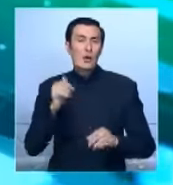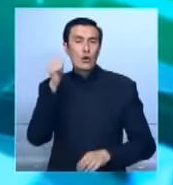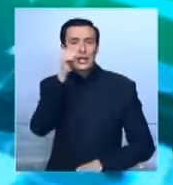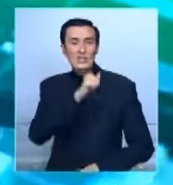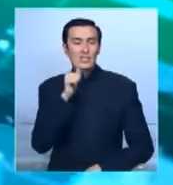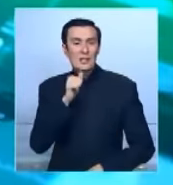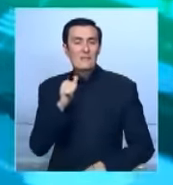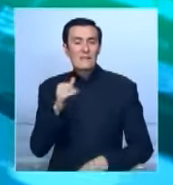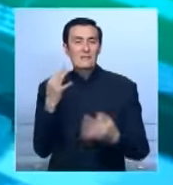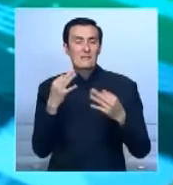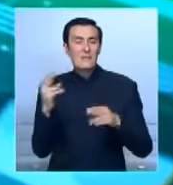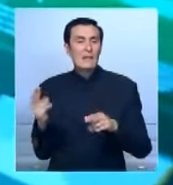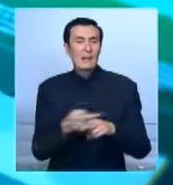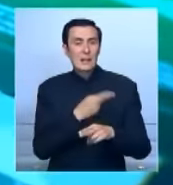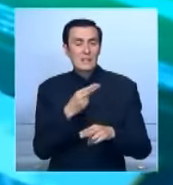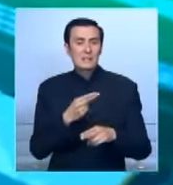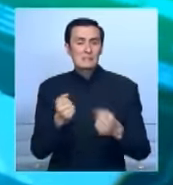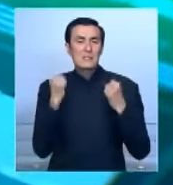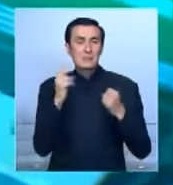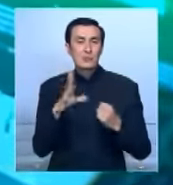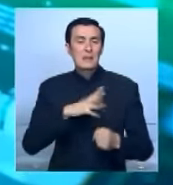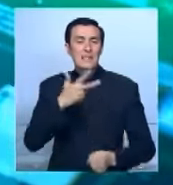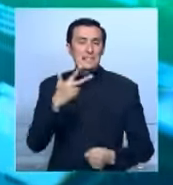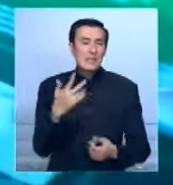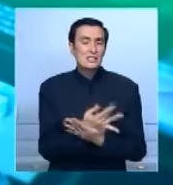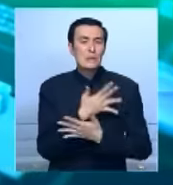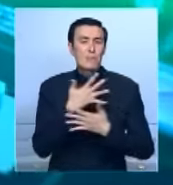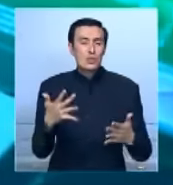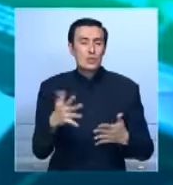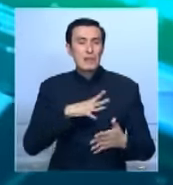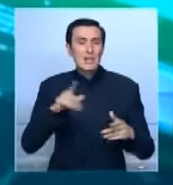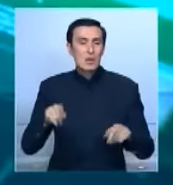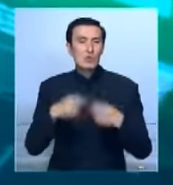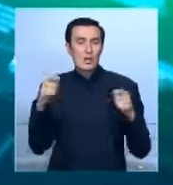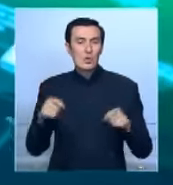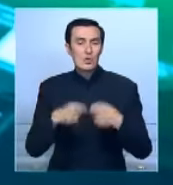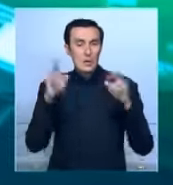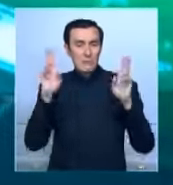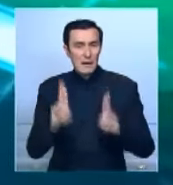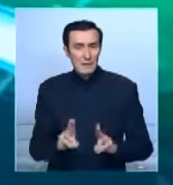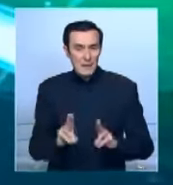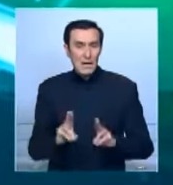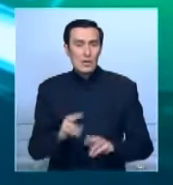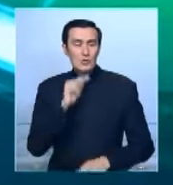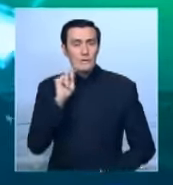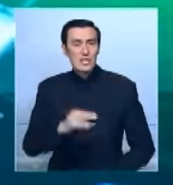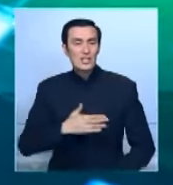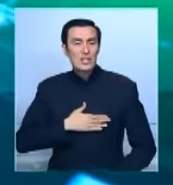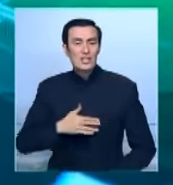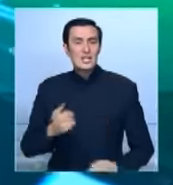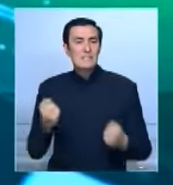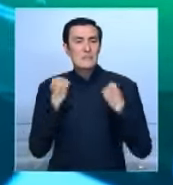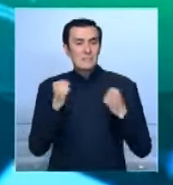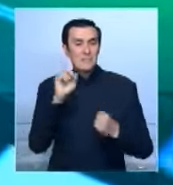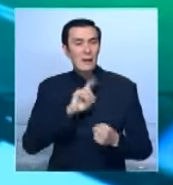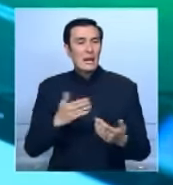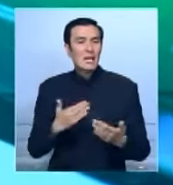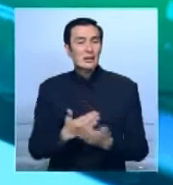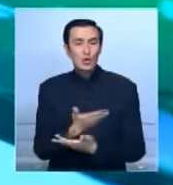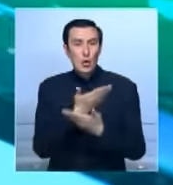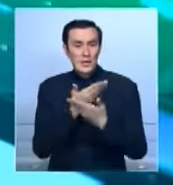годичной дисквалификации стран, чьи спортсмены 3 и более раз нарушили правила. Поскольку вина наших тяжелоатлетов еще не